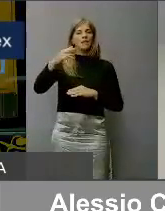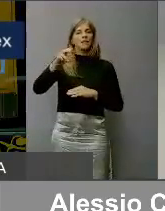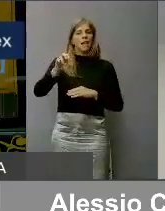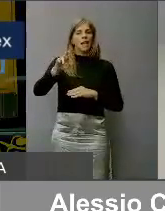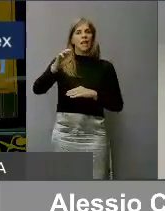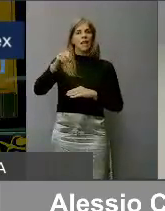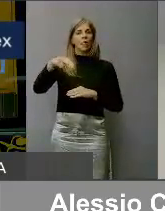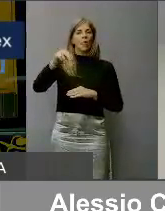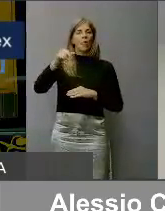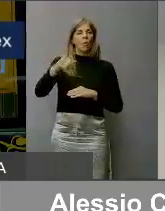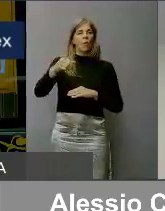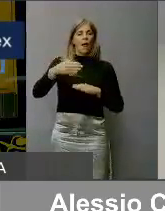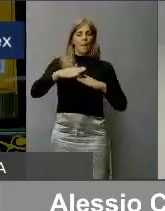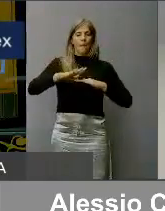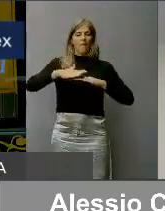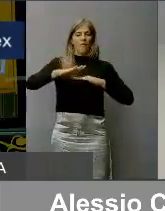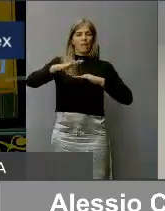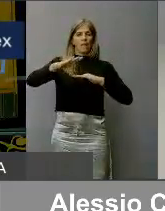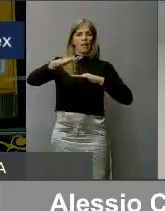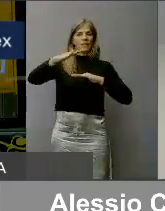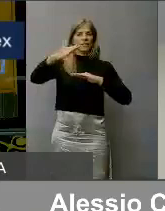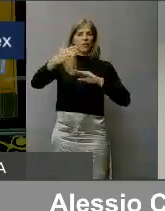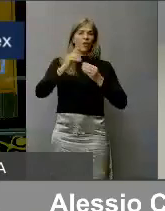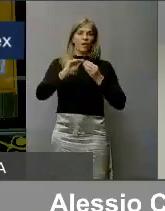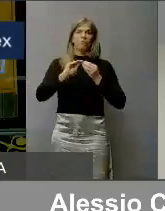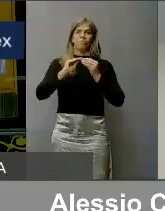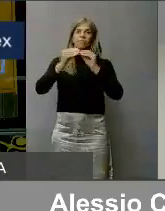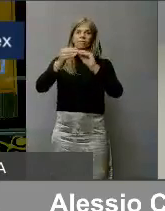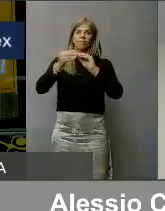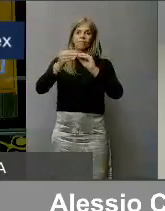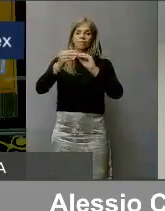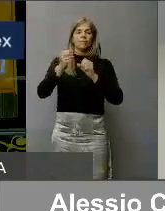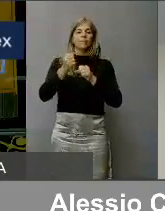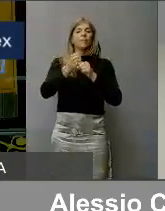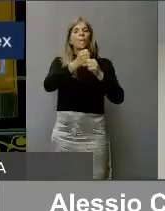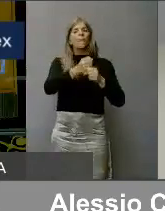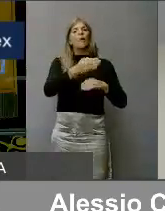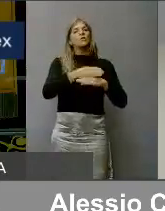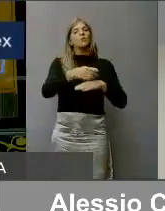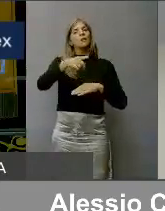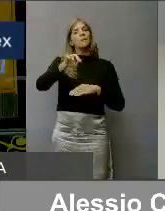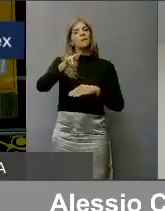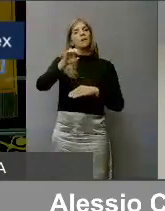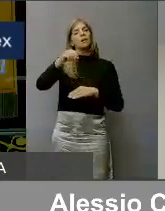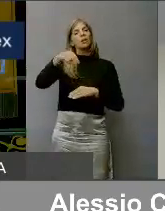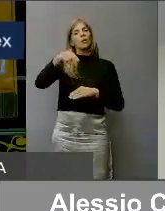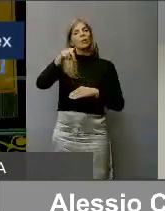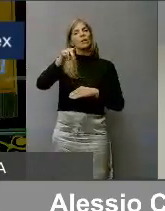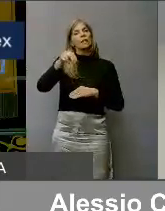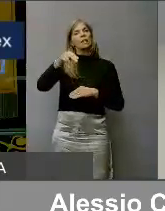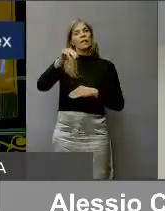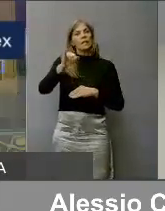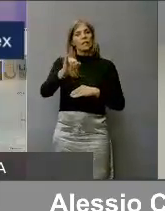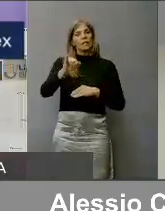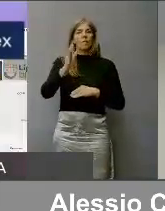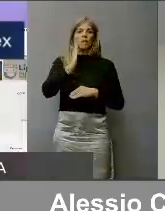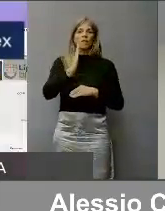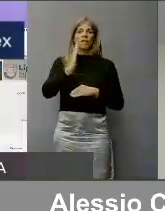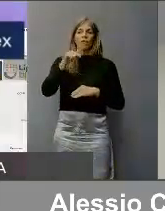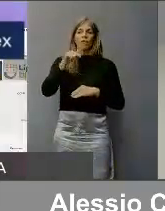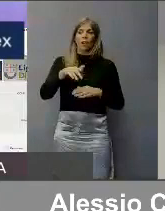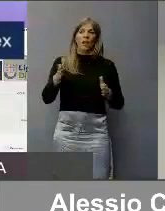consigliere più rondini a lei la parola prego chiedo cortesemente un po di silenzio in aula grazie